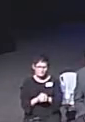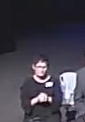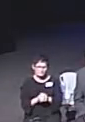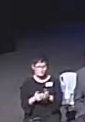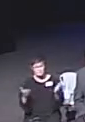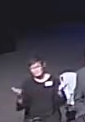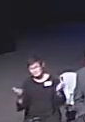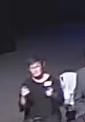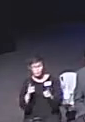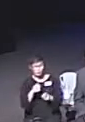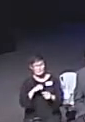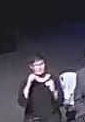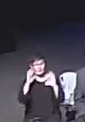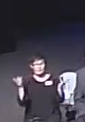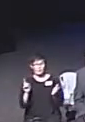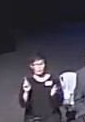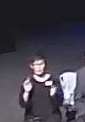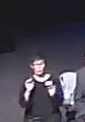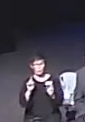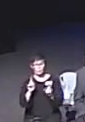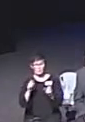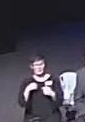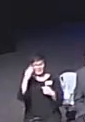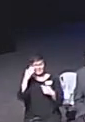Mistä sitä tietää, kun ei tiedä?